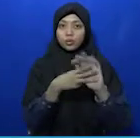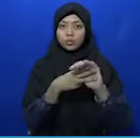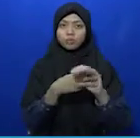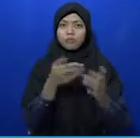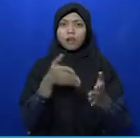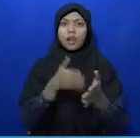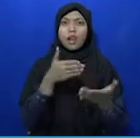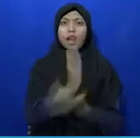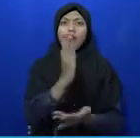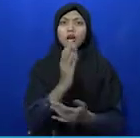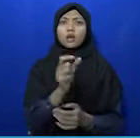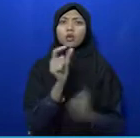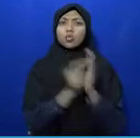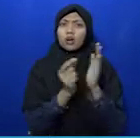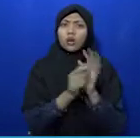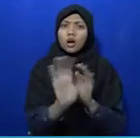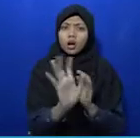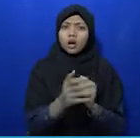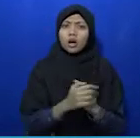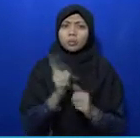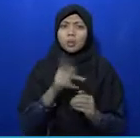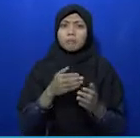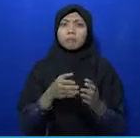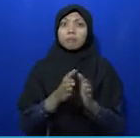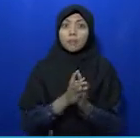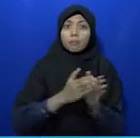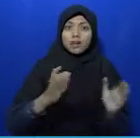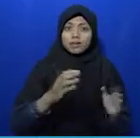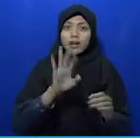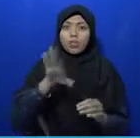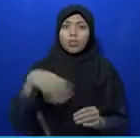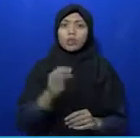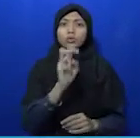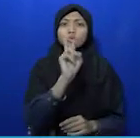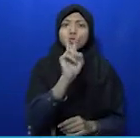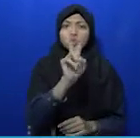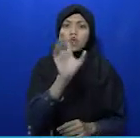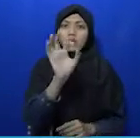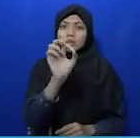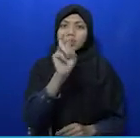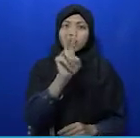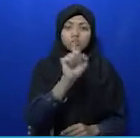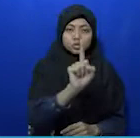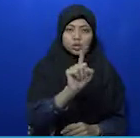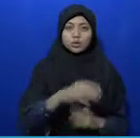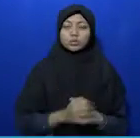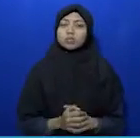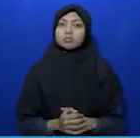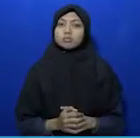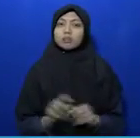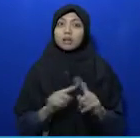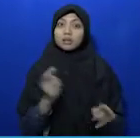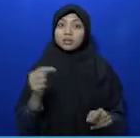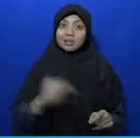karena perpanjangan tanggal tahun 21 itu bisa dia bisa tidak juga. Nah itu